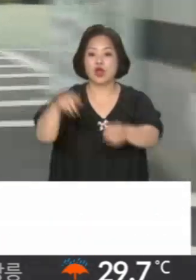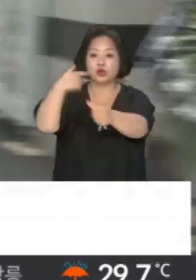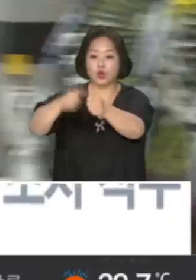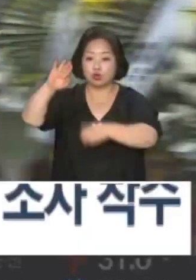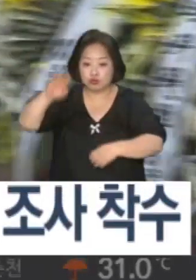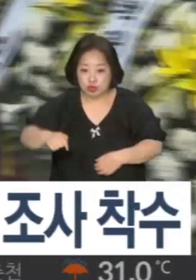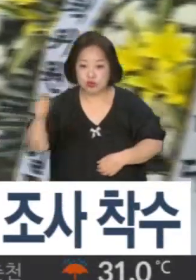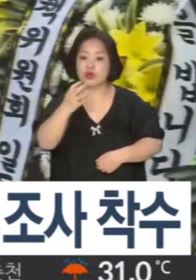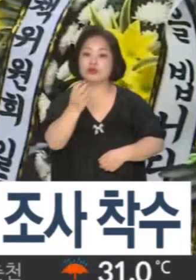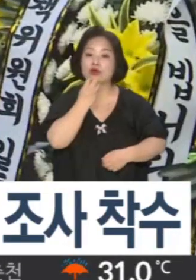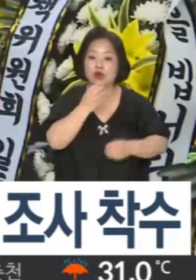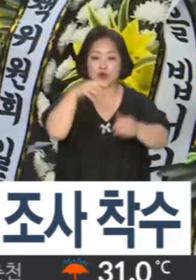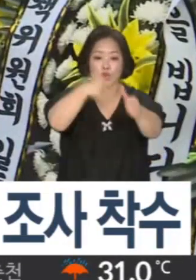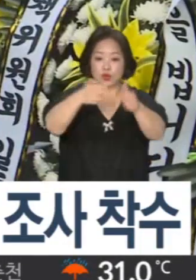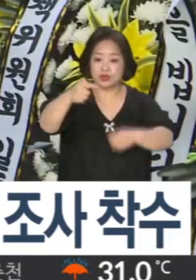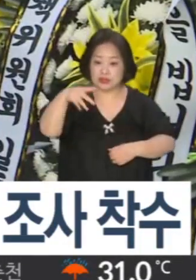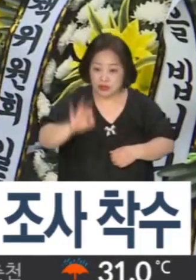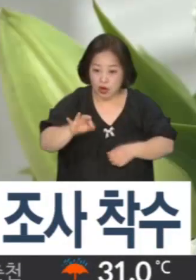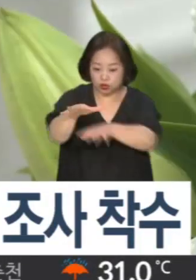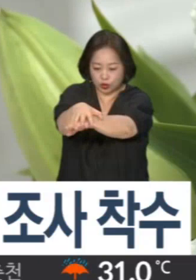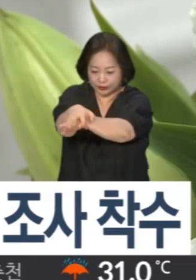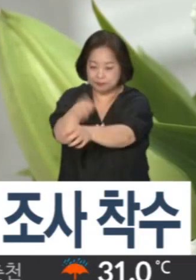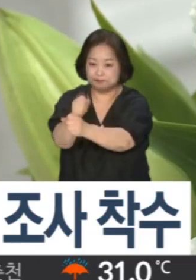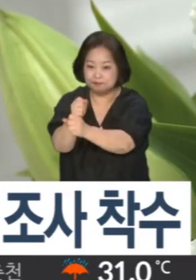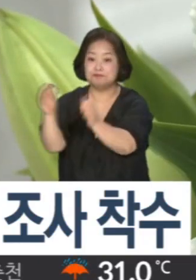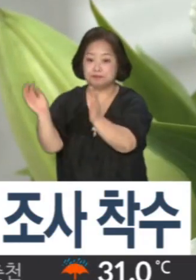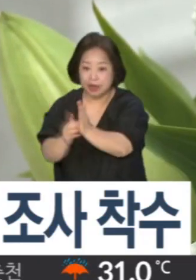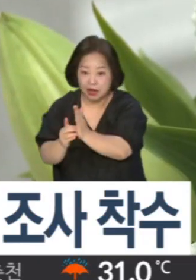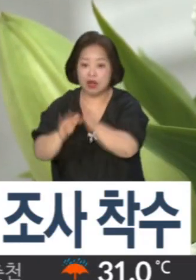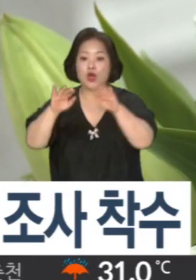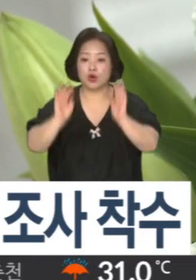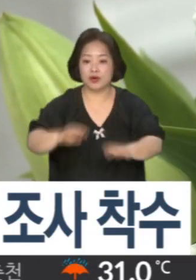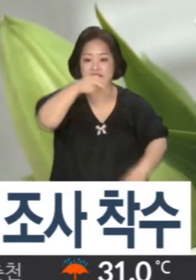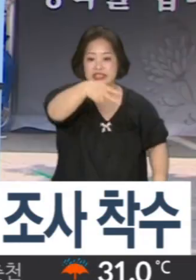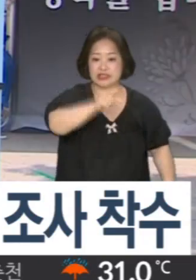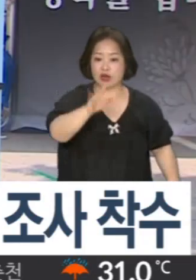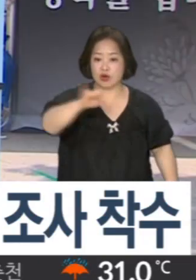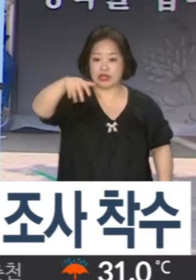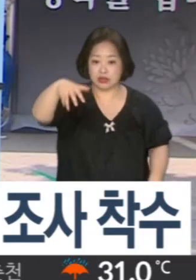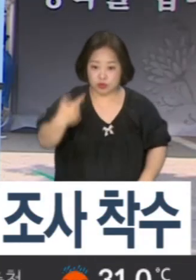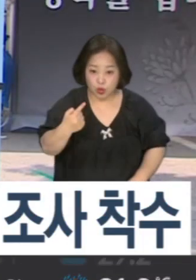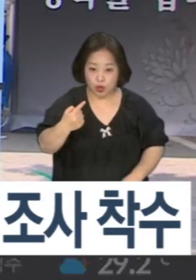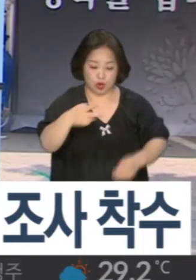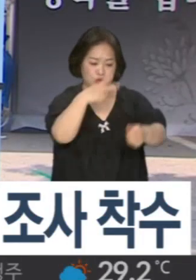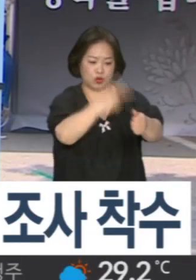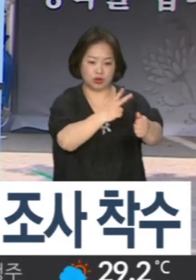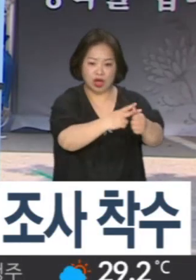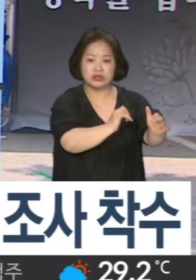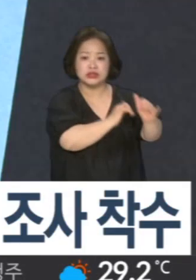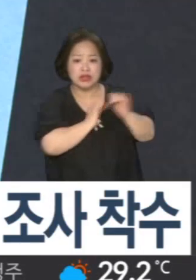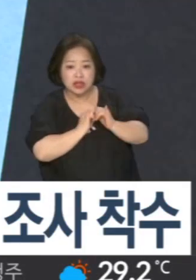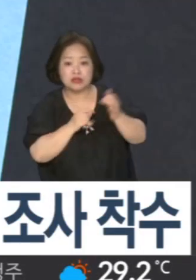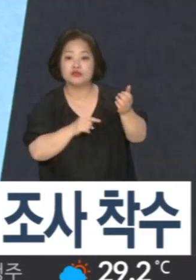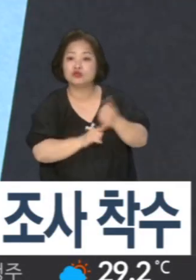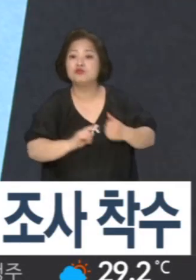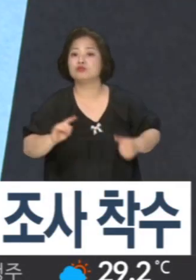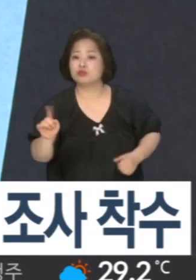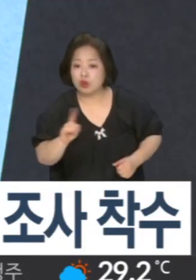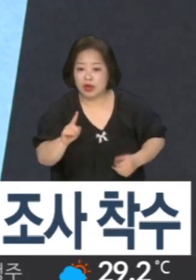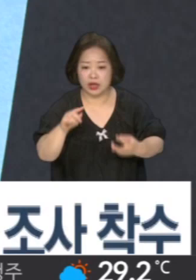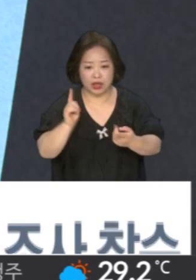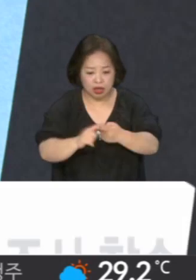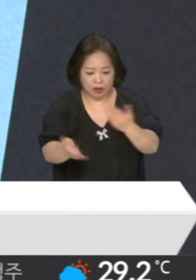교육부와 서울시교육청 관계자로 구성된 합동조사단이 서울 서희초등학교 교사가 사망에 이른 배경 조사에